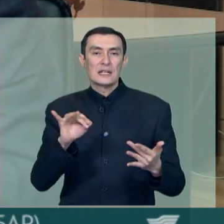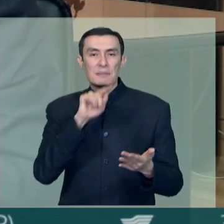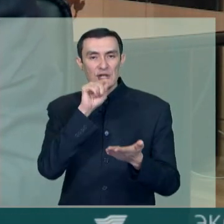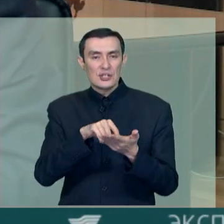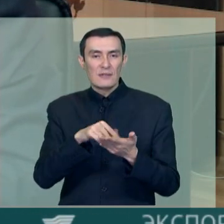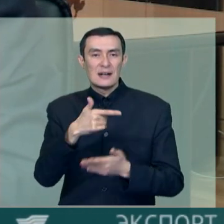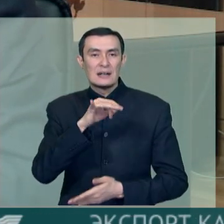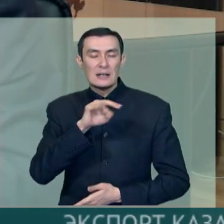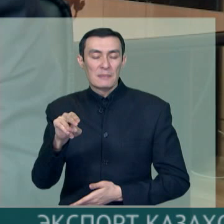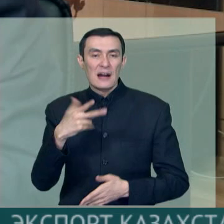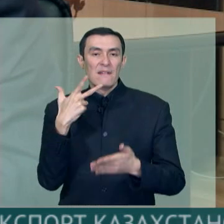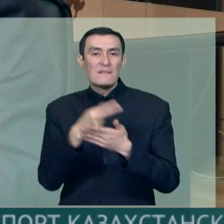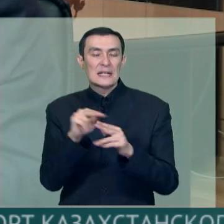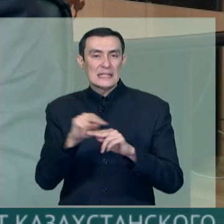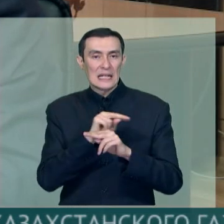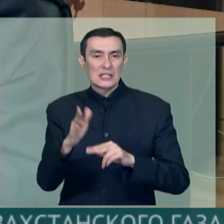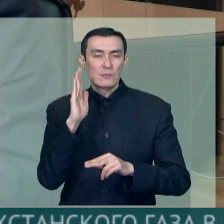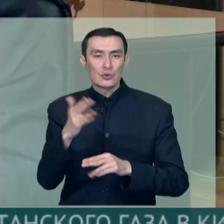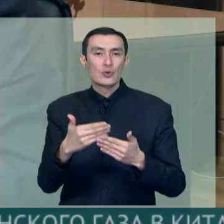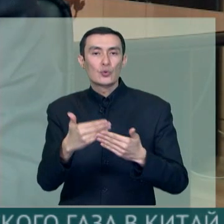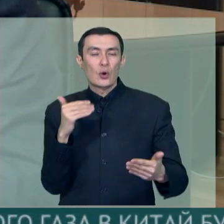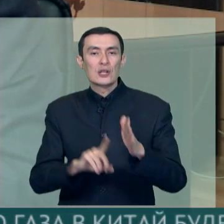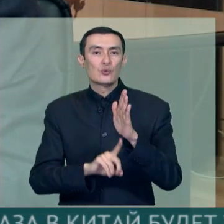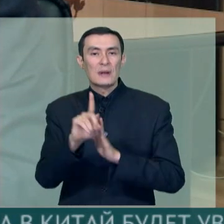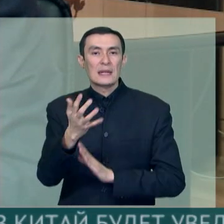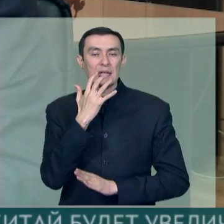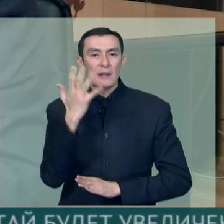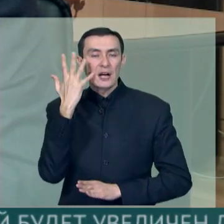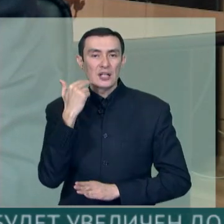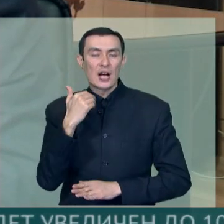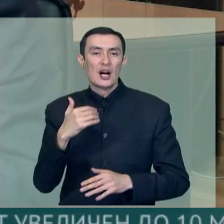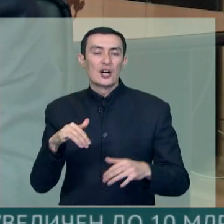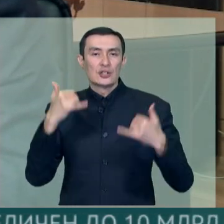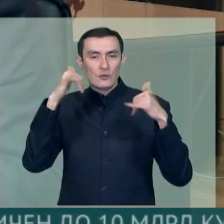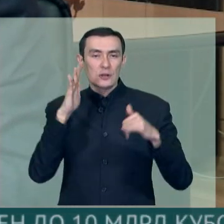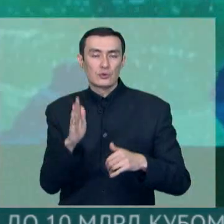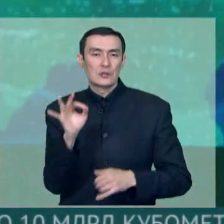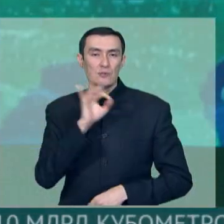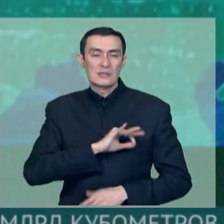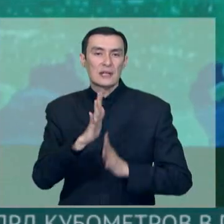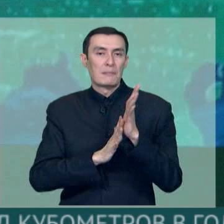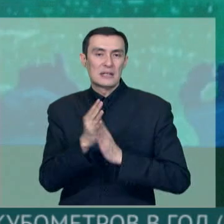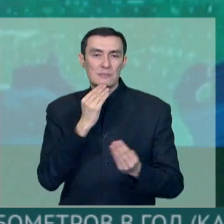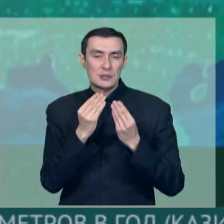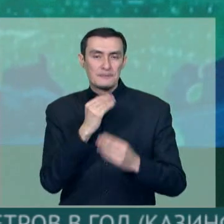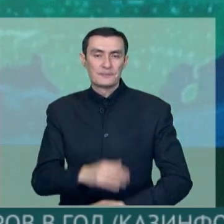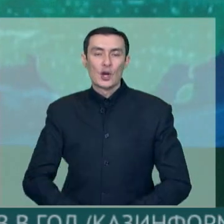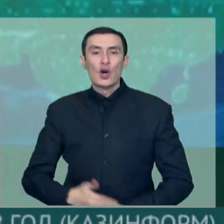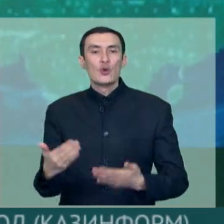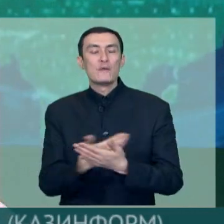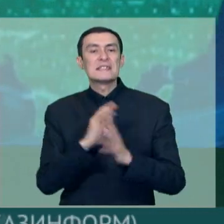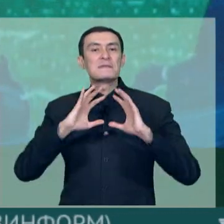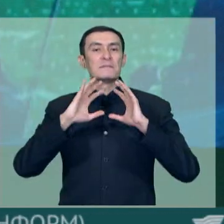птичьего гриппа. Вакцинация будет проведена до наступления тепла, когда животные выйдут на пастбище. И к новостям в